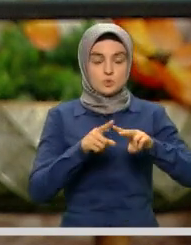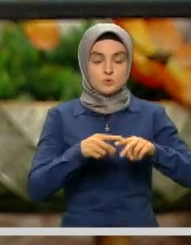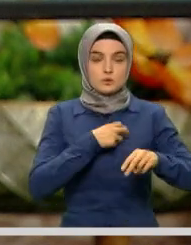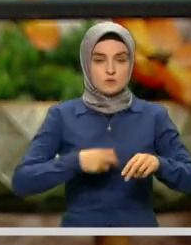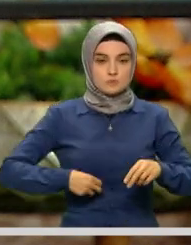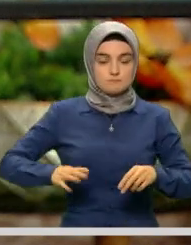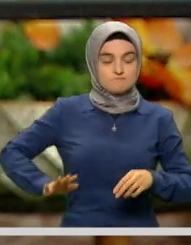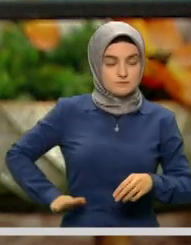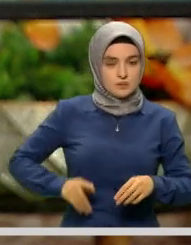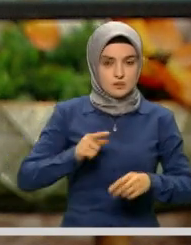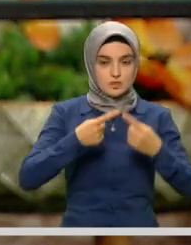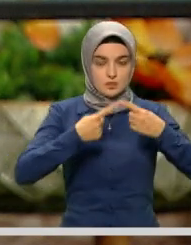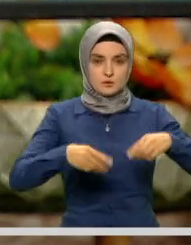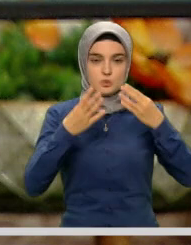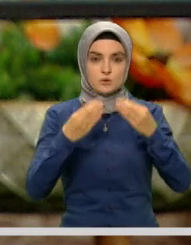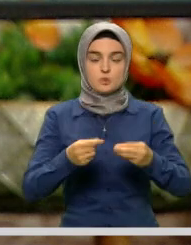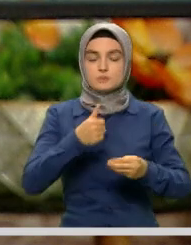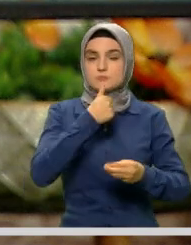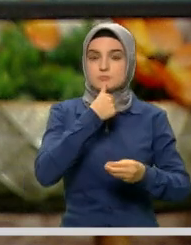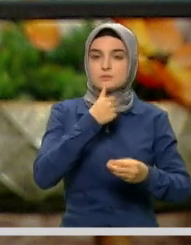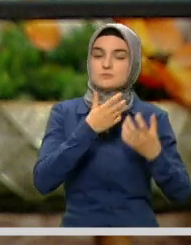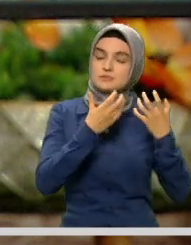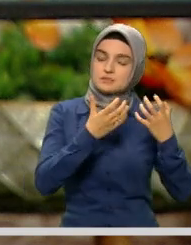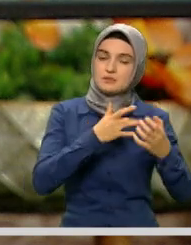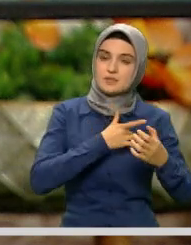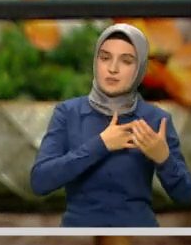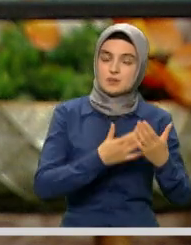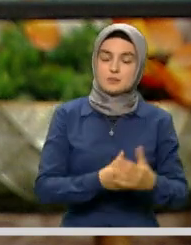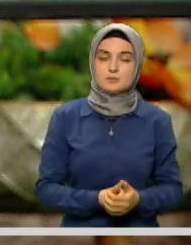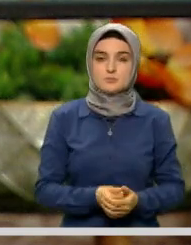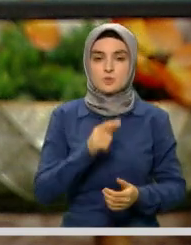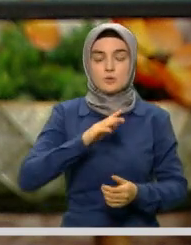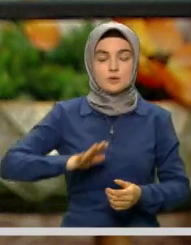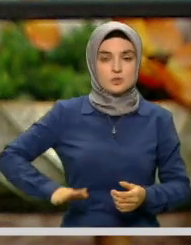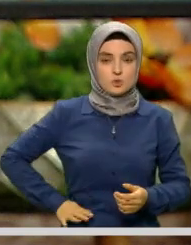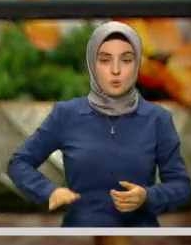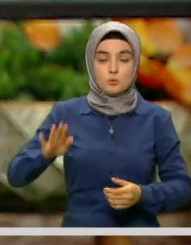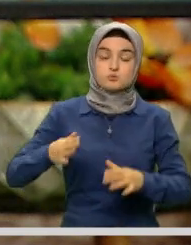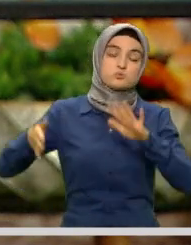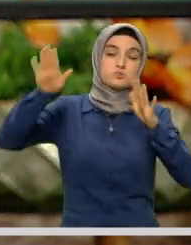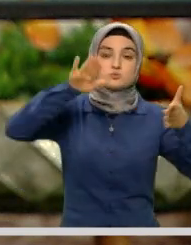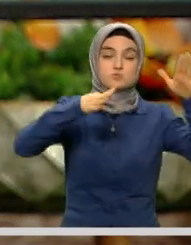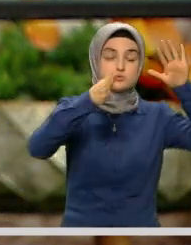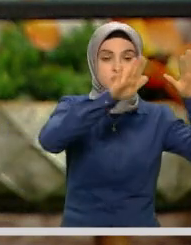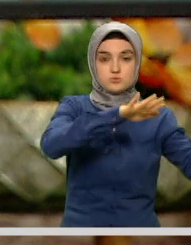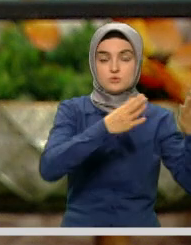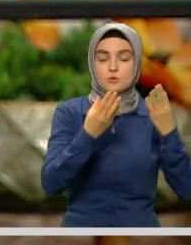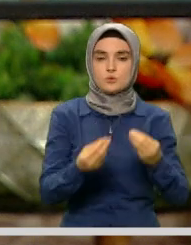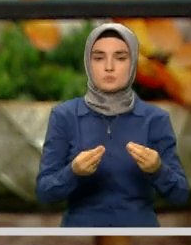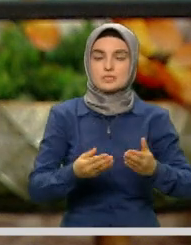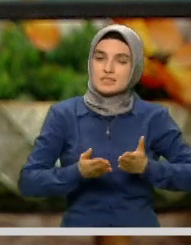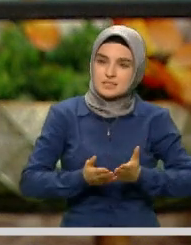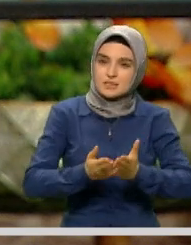Tabii bir baba şefkati, merhameti ve evladına o dalgalar yükseldiğinde